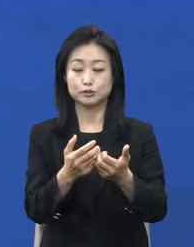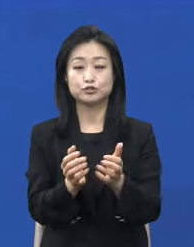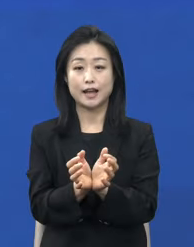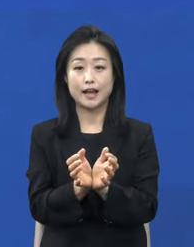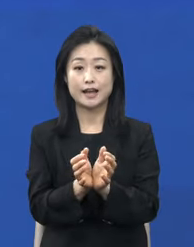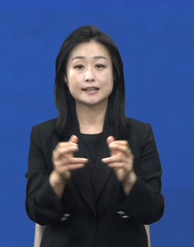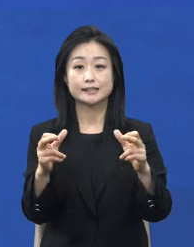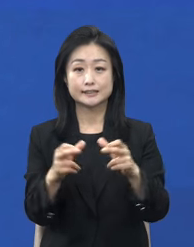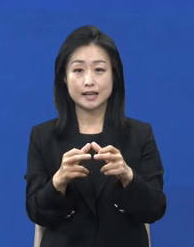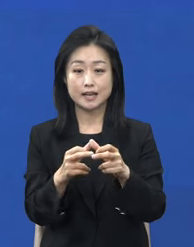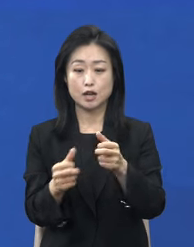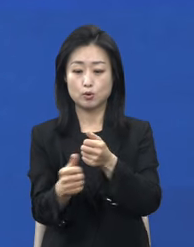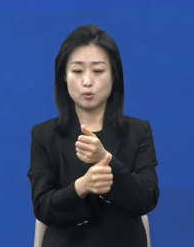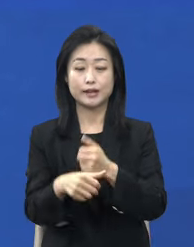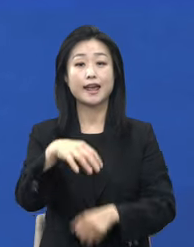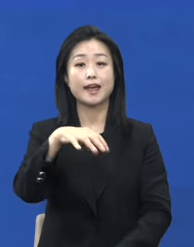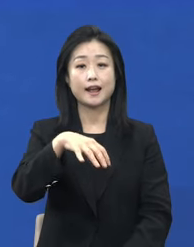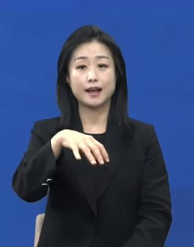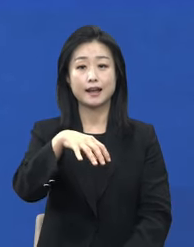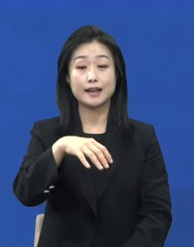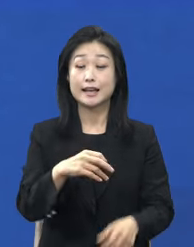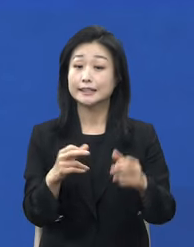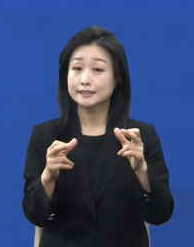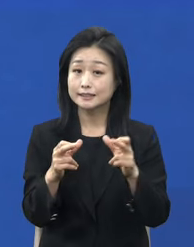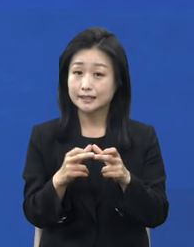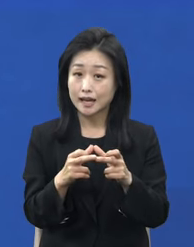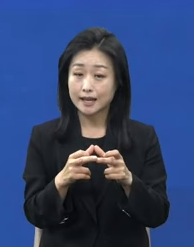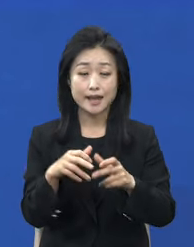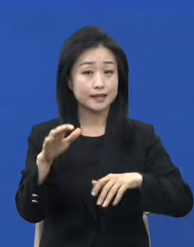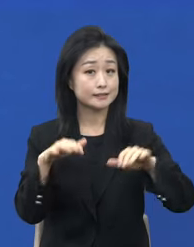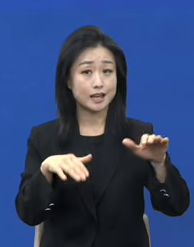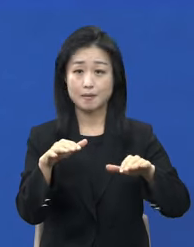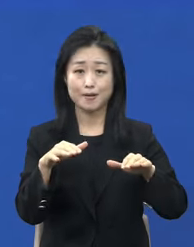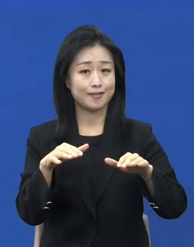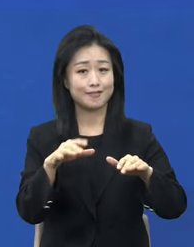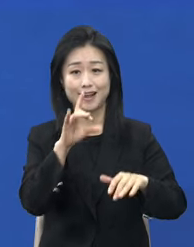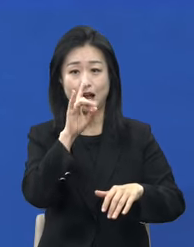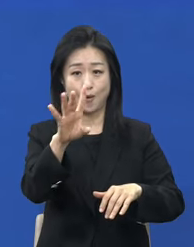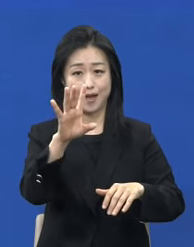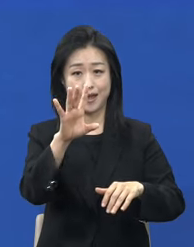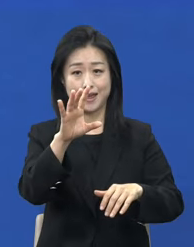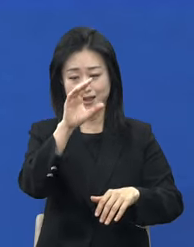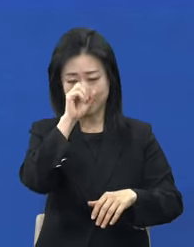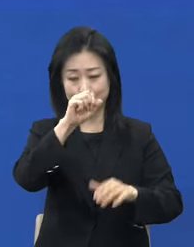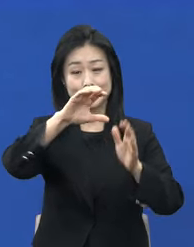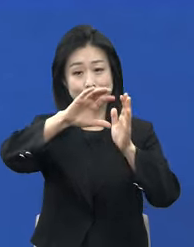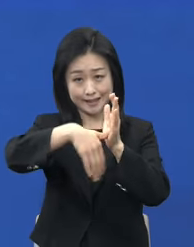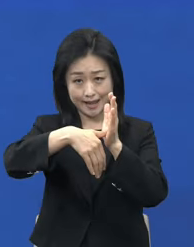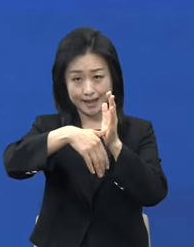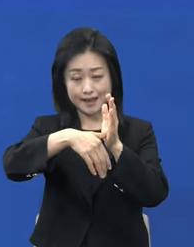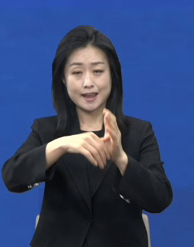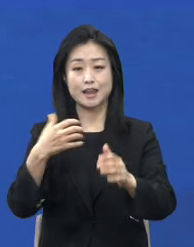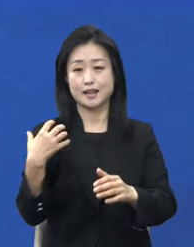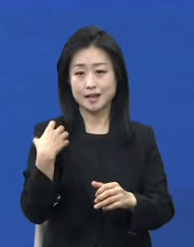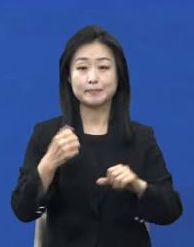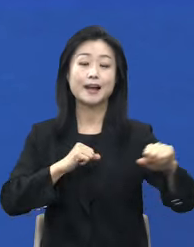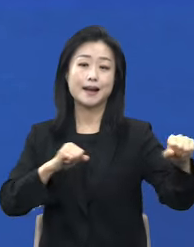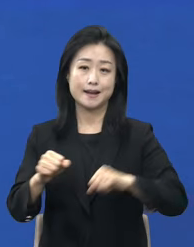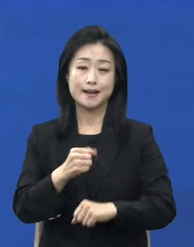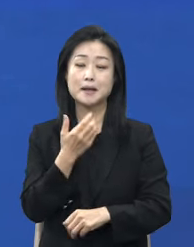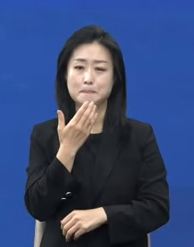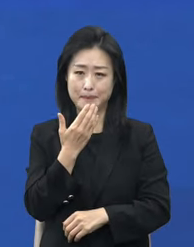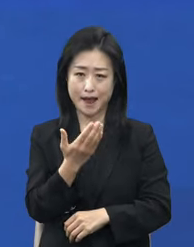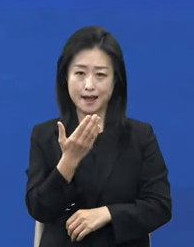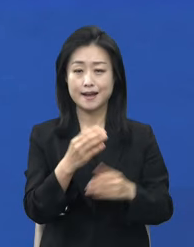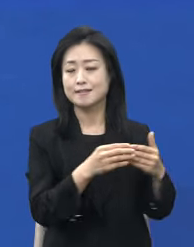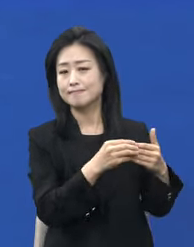더불어민주당 장애인위원회가 장애가 차별이 되지 않는 시대로 나아가는 중추적인 역할을 하는